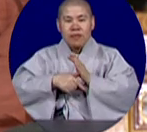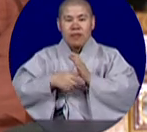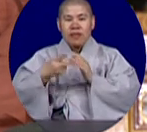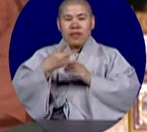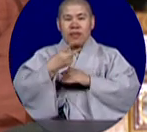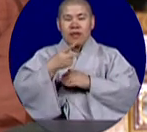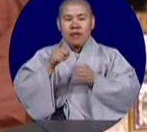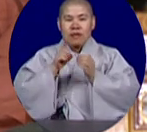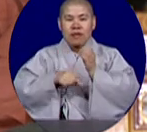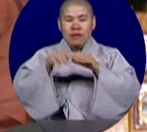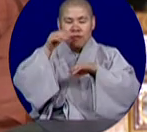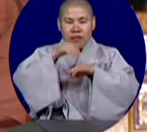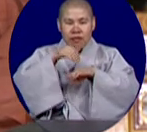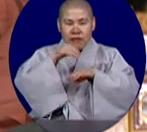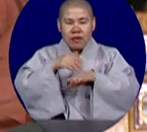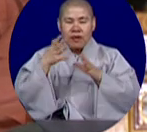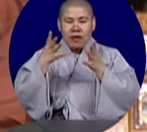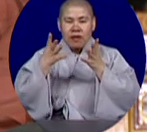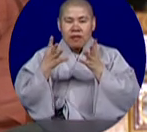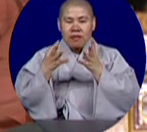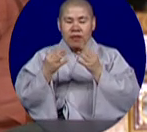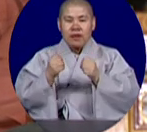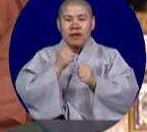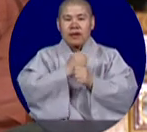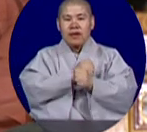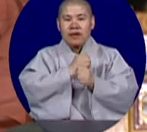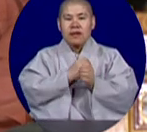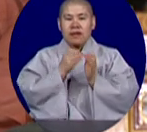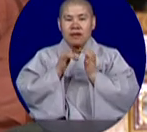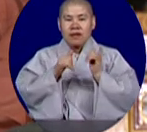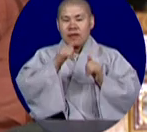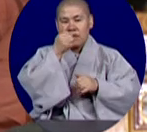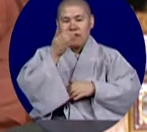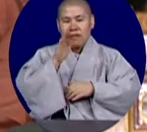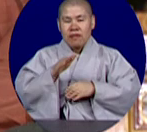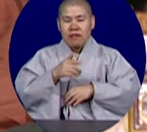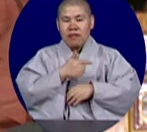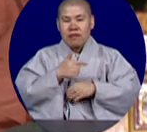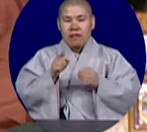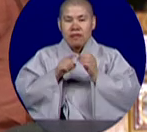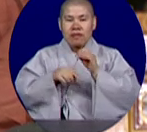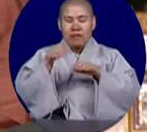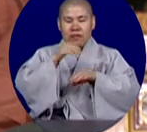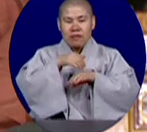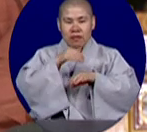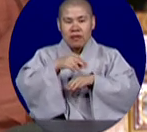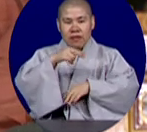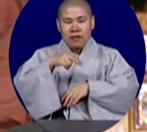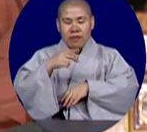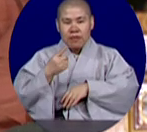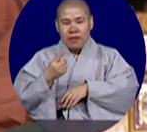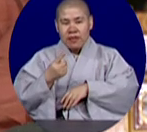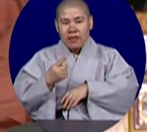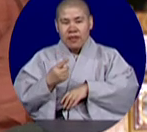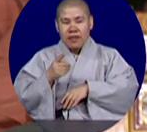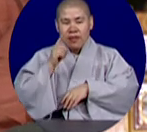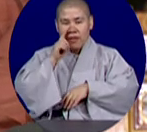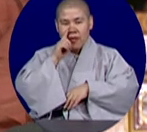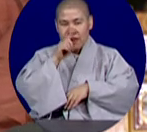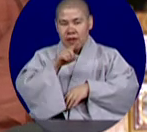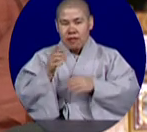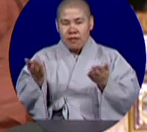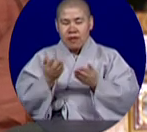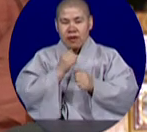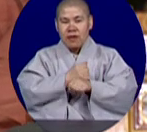대수행인, 수행을 많이 한 사람이 있는데 그 대수행인도 나쁜 짓 하면